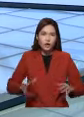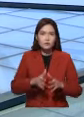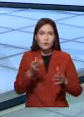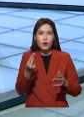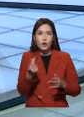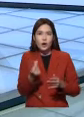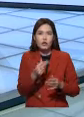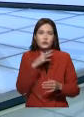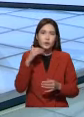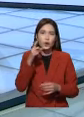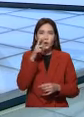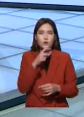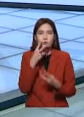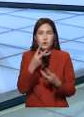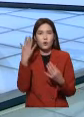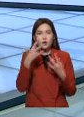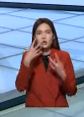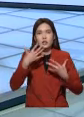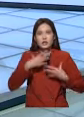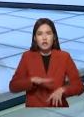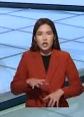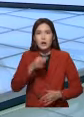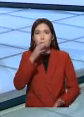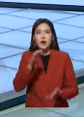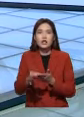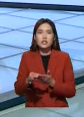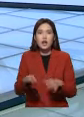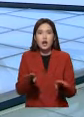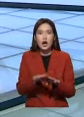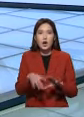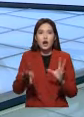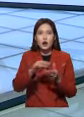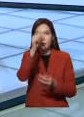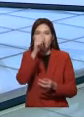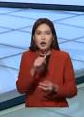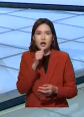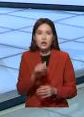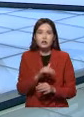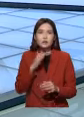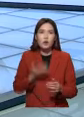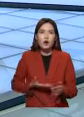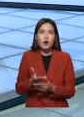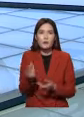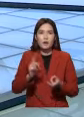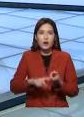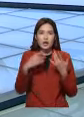түгіл түсімізде көрмедік дейді. Ал білім саласына жауапты шенеуніктер бұл жұмға айлығының асыра төлінгенін айтады. Қазір бұл іспен экономикалық